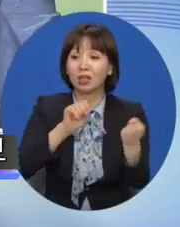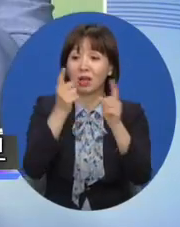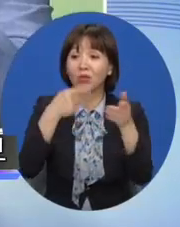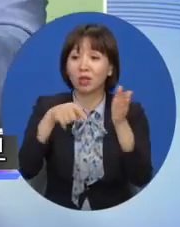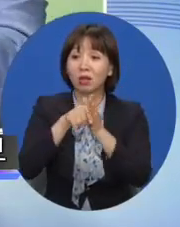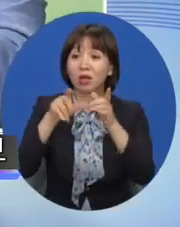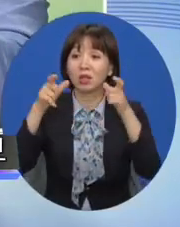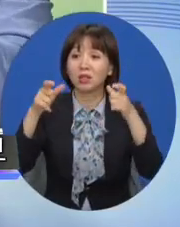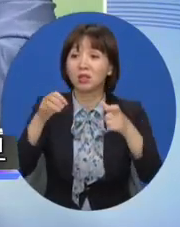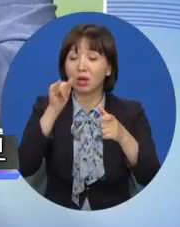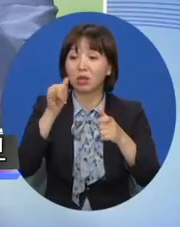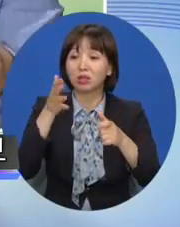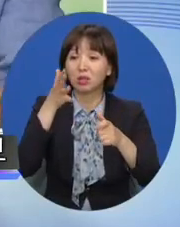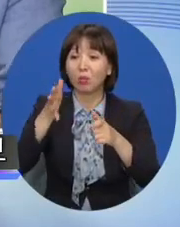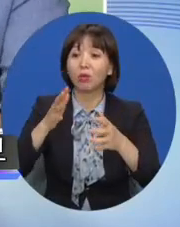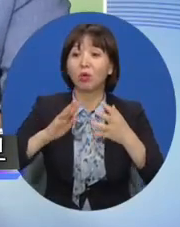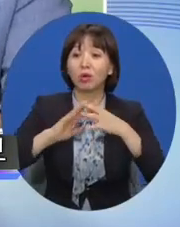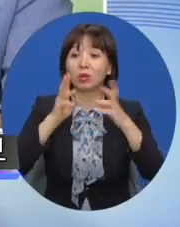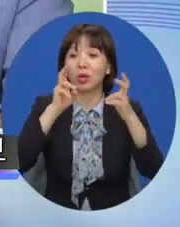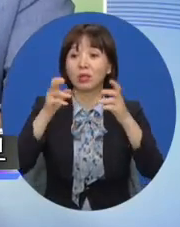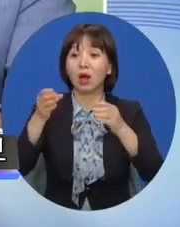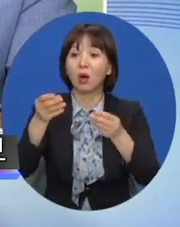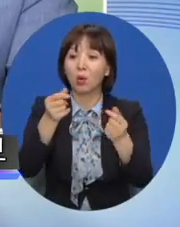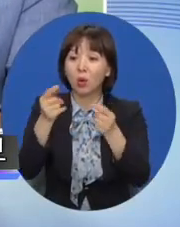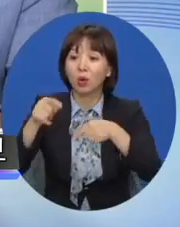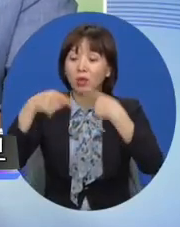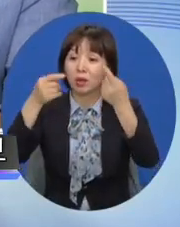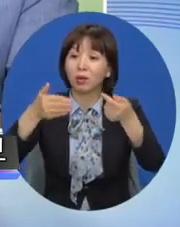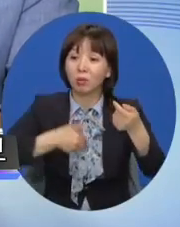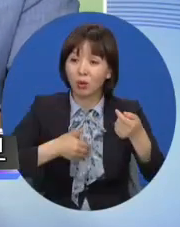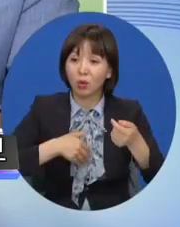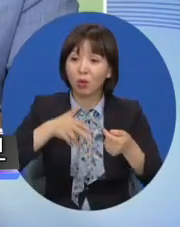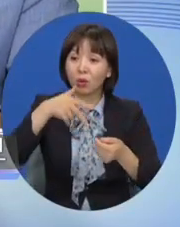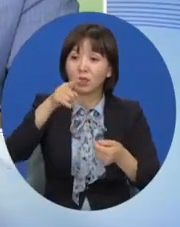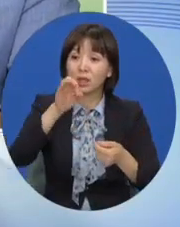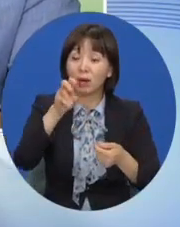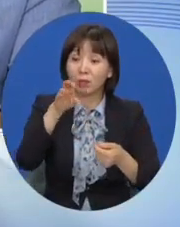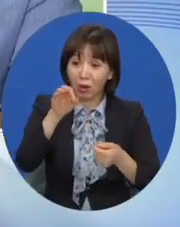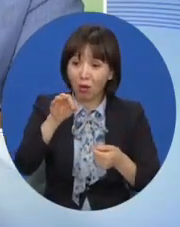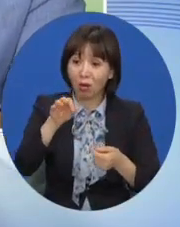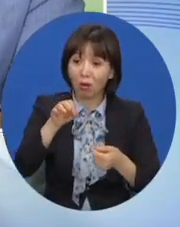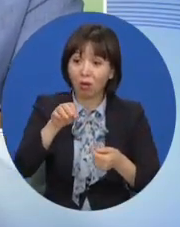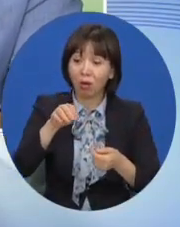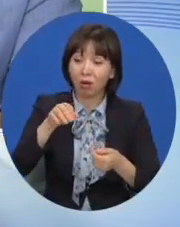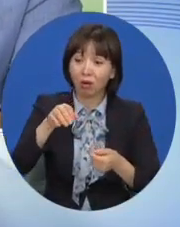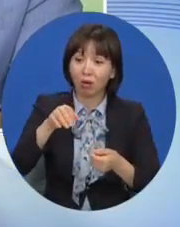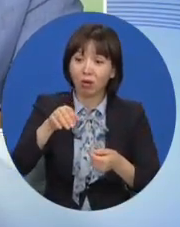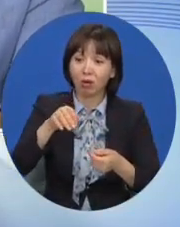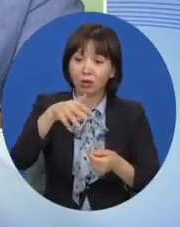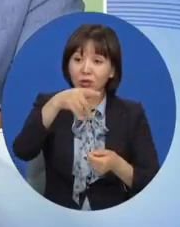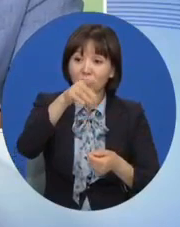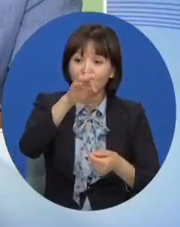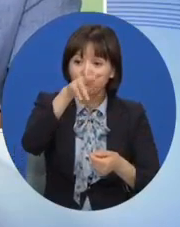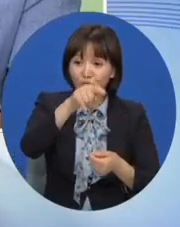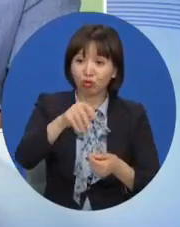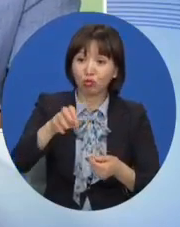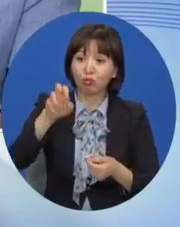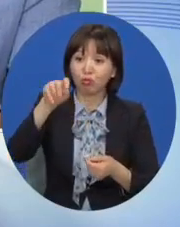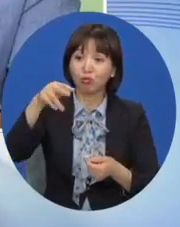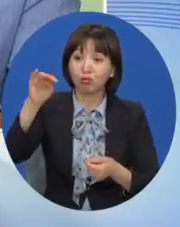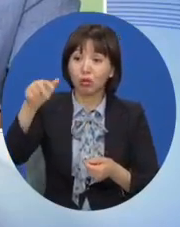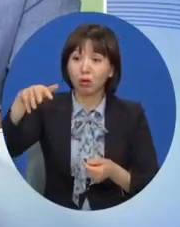있는 전문 건설 업체들이 골고루 참여할 수 있어야 됩니다. 장평촌 고향에 간 정비 사업 청주 업체가 했죠. 무도촌 시곡제